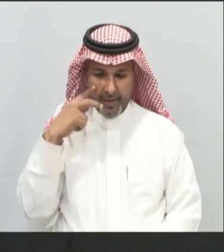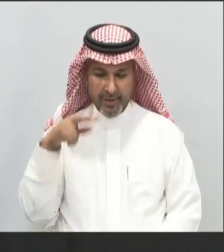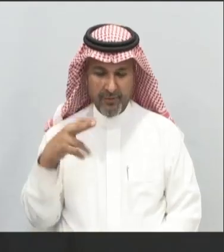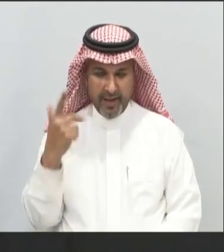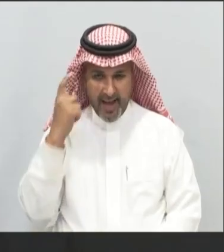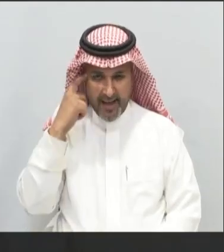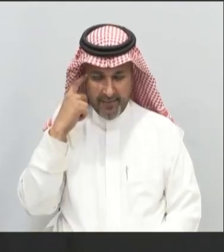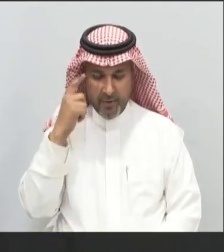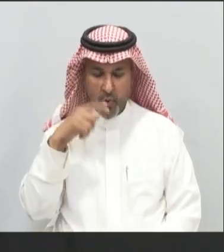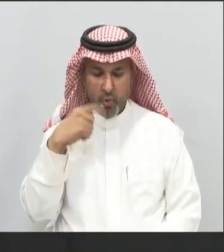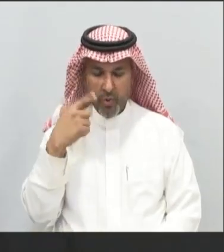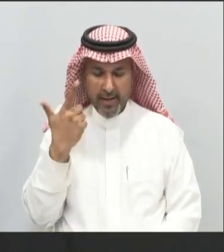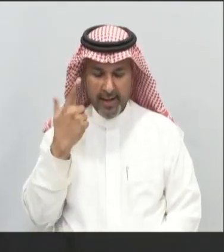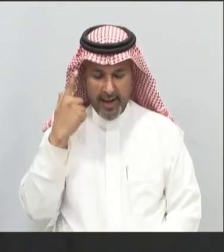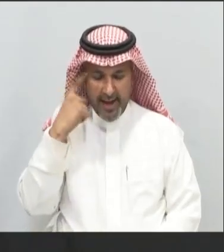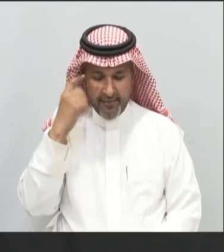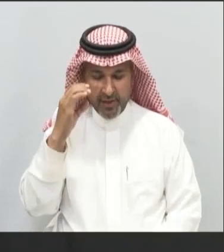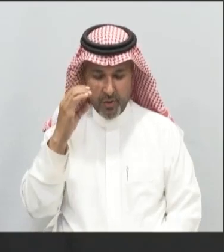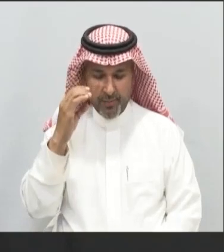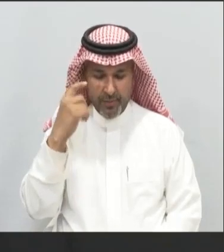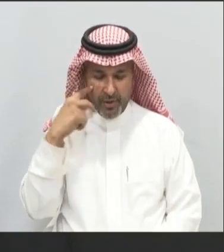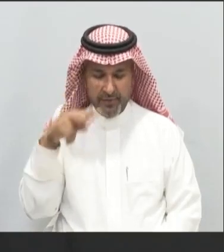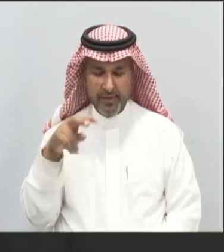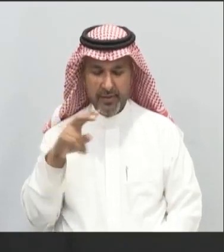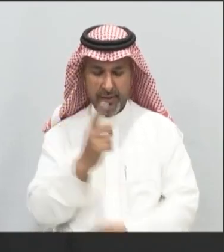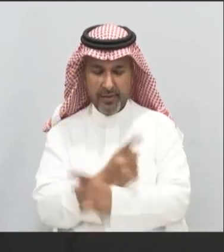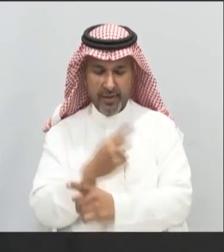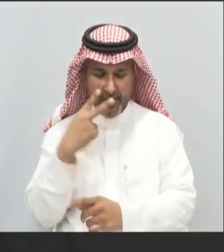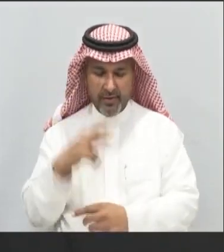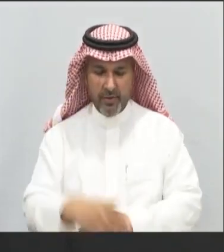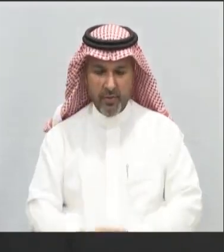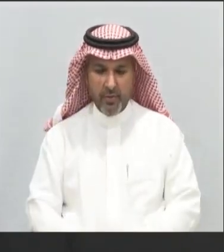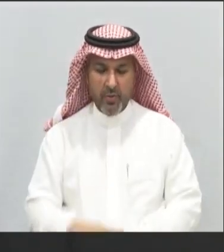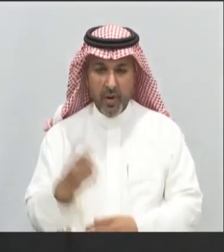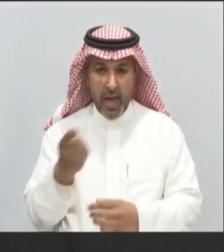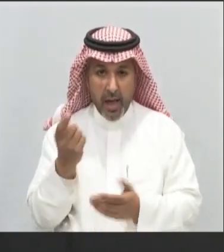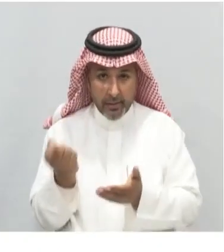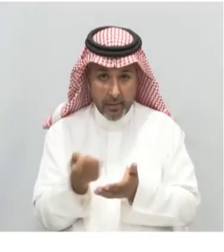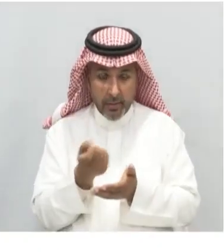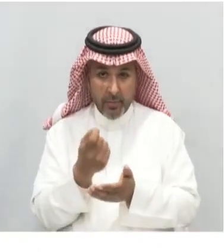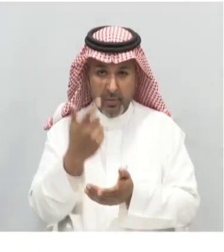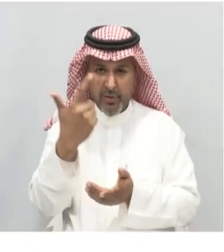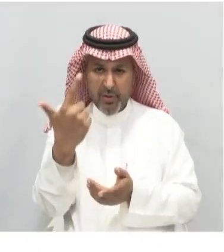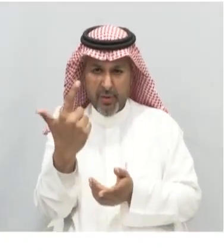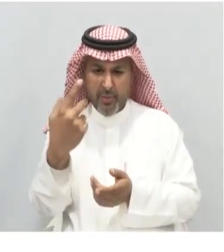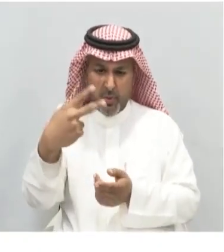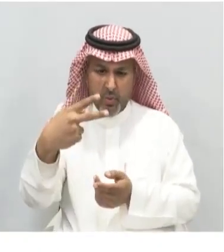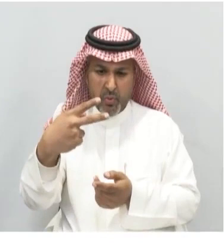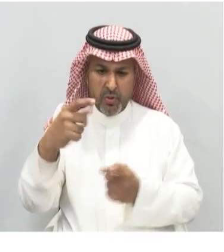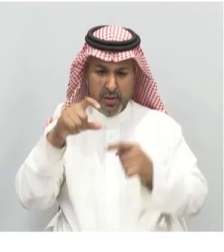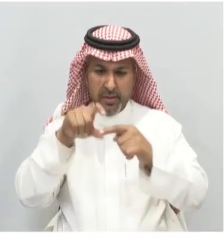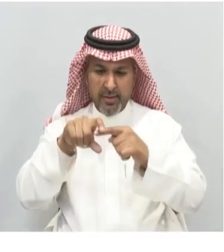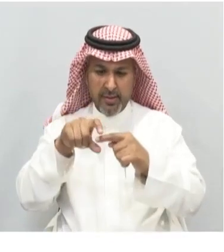ها يا مبدعين وصلت الاجابه طيب بارك الله فيكم هل يمكنهم ذلك هل يمكنهم ان يكتب تقار